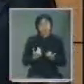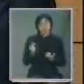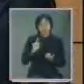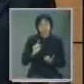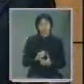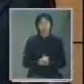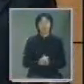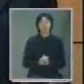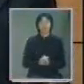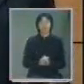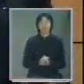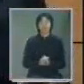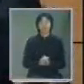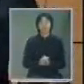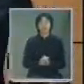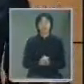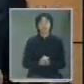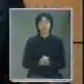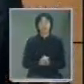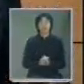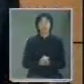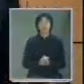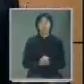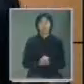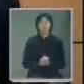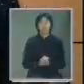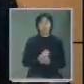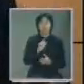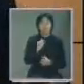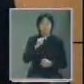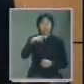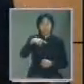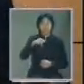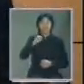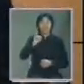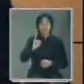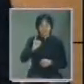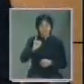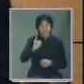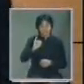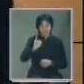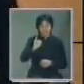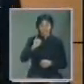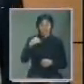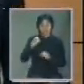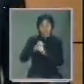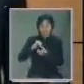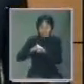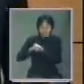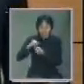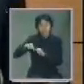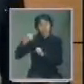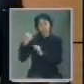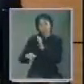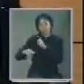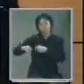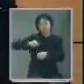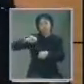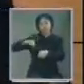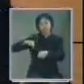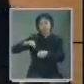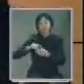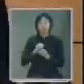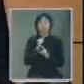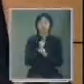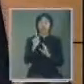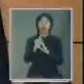การนับตั้งแต่ TPI จ้างทำสัญญาโมฆะซึ่งมันโมฆะต